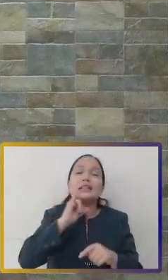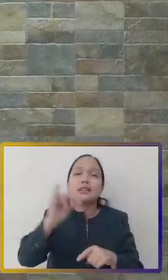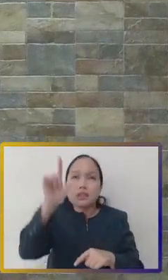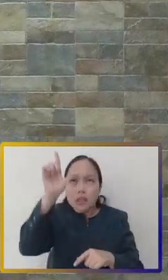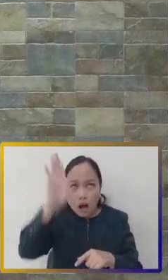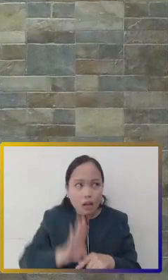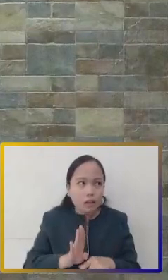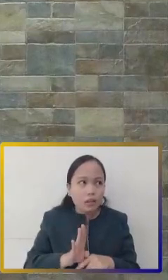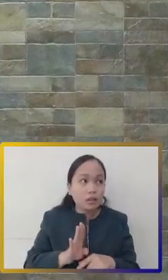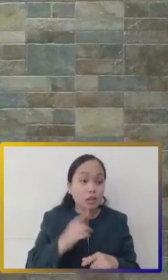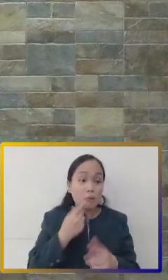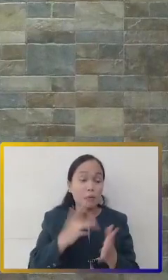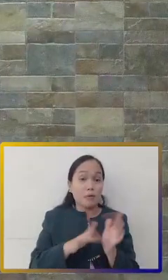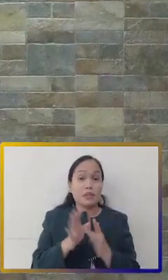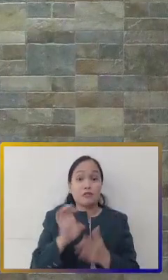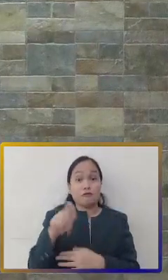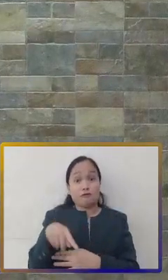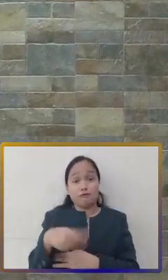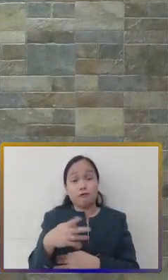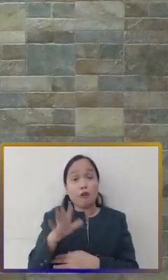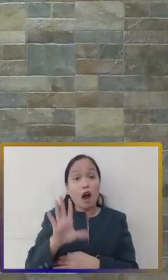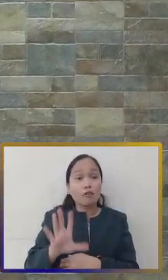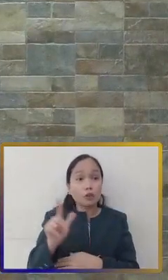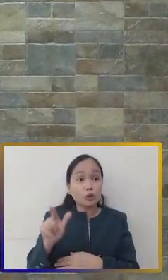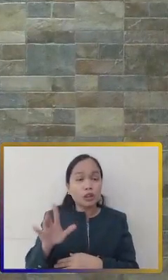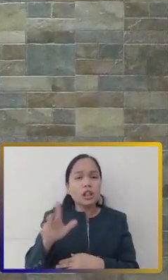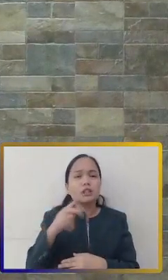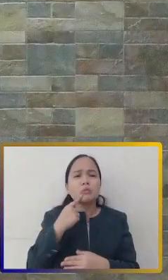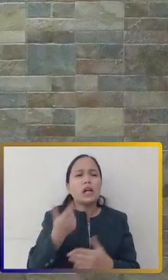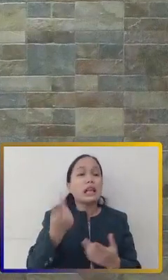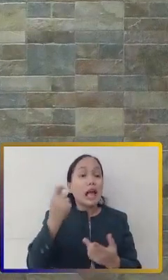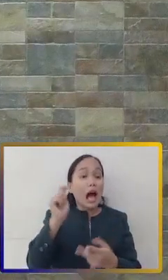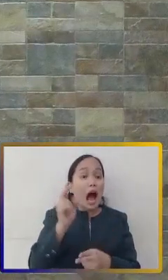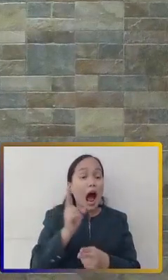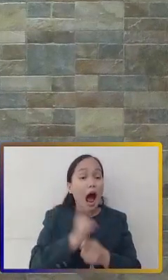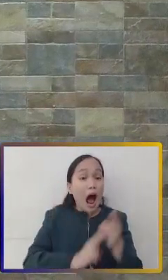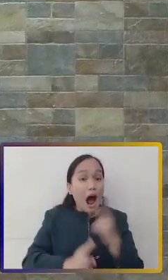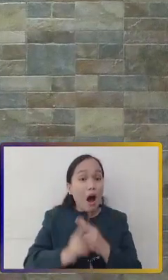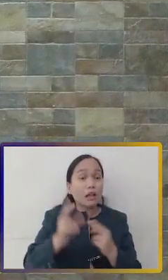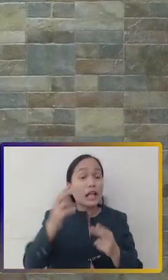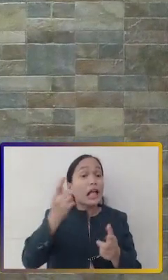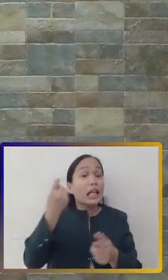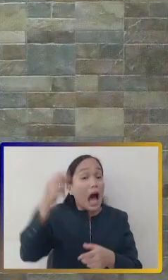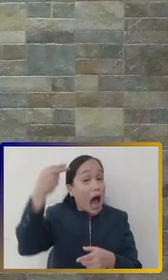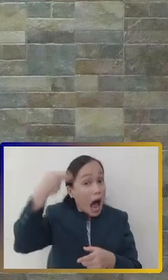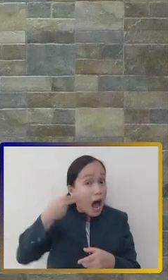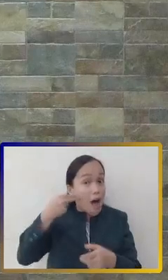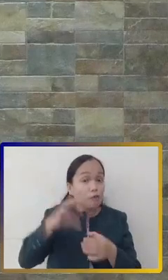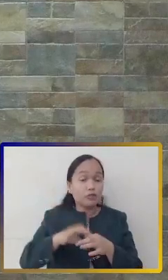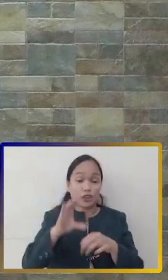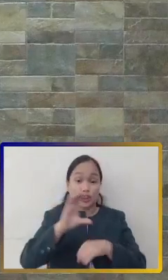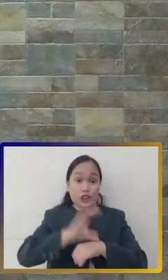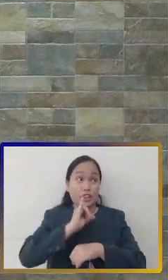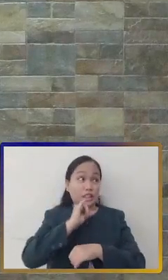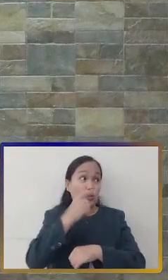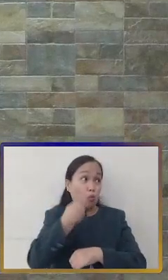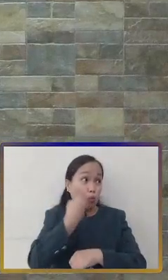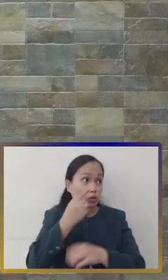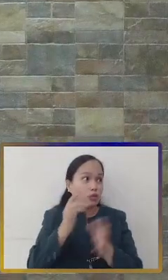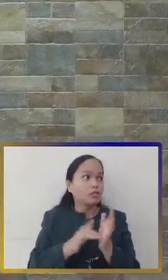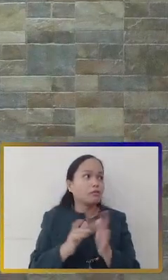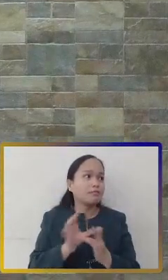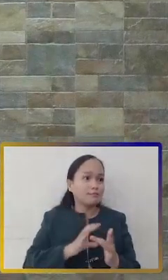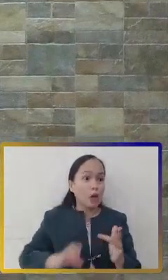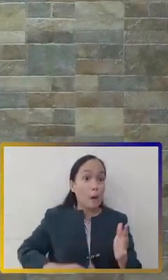verse 23 to 27 is very clear. The head of the church is the Lord Jesus Christ. You see, therefore,